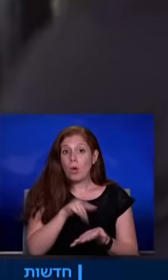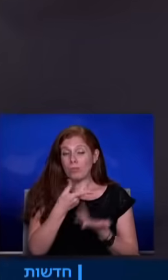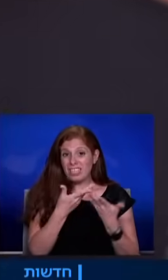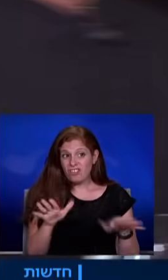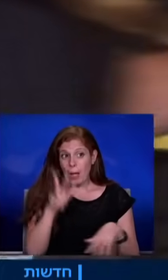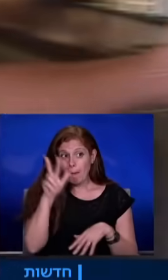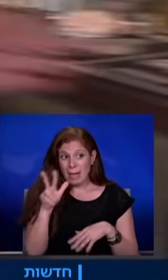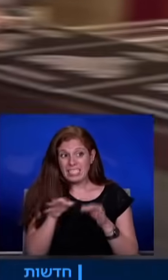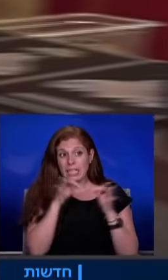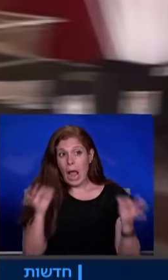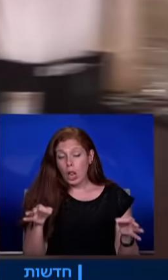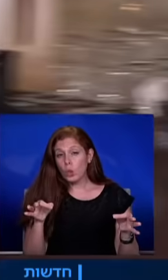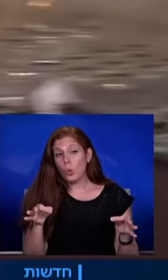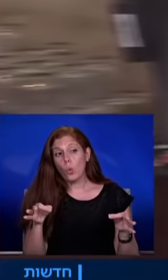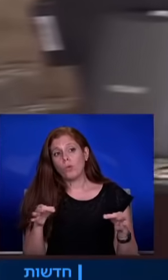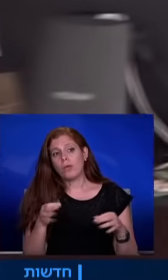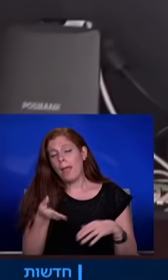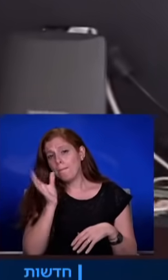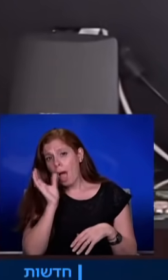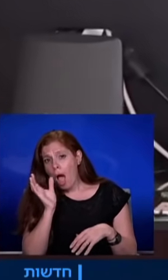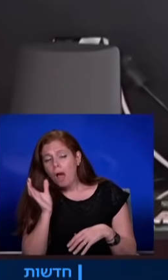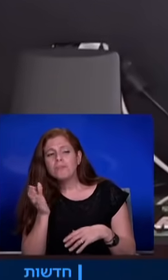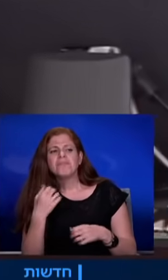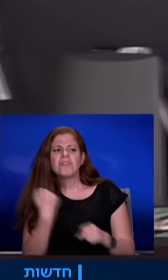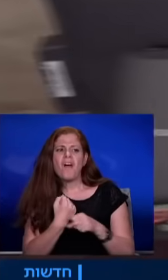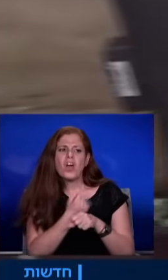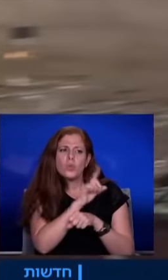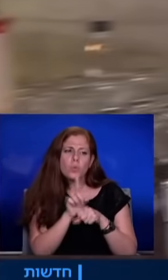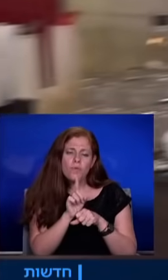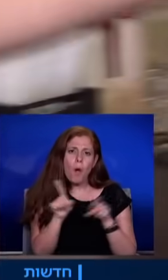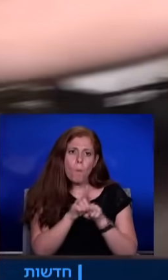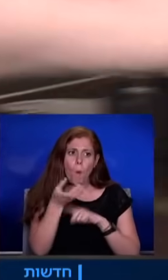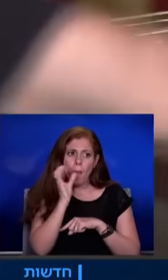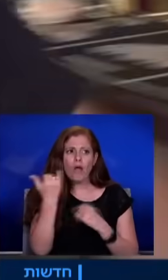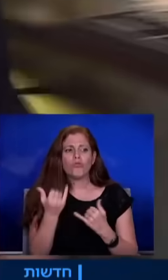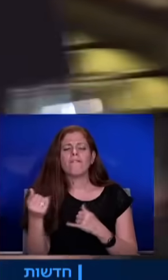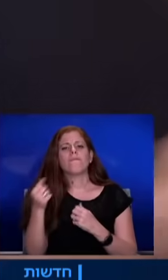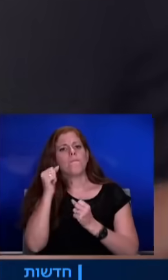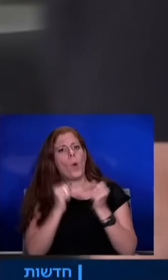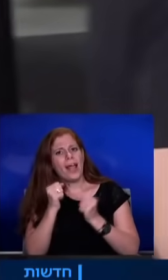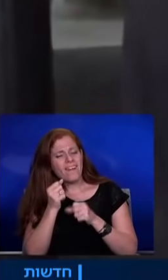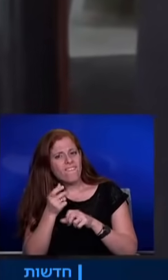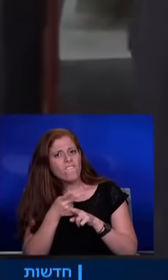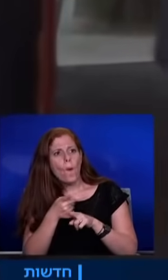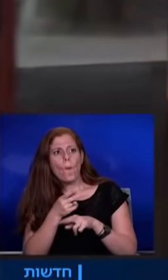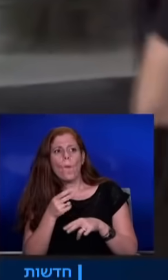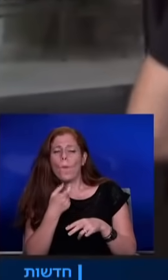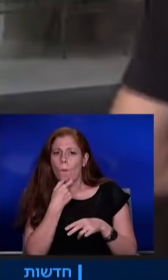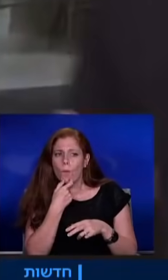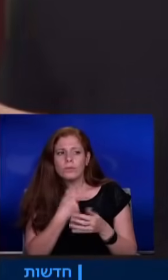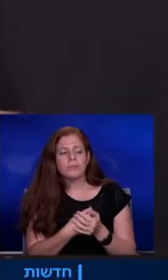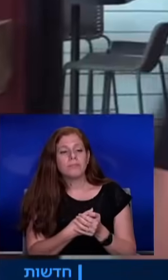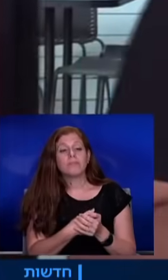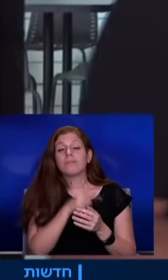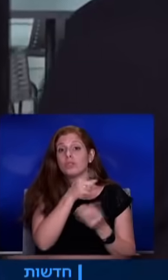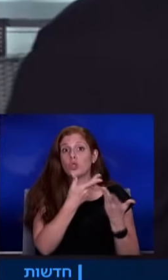במרץ, התחלנו איתו כבר. עבדנו תקופה מסוימת כבר, עכשיו הכנסנו מכונת קפה, עוגות. כשדודי טובול פתח את הבר